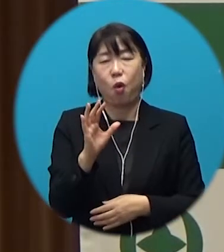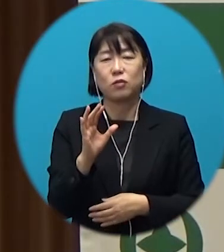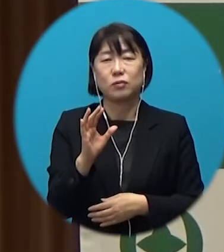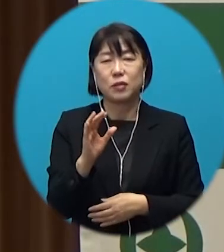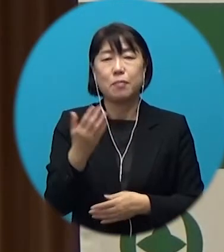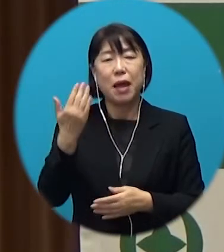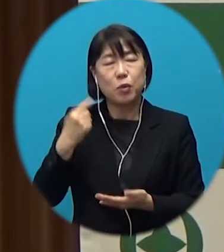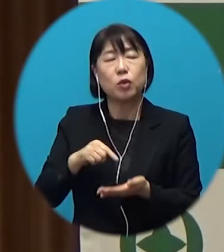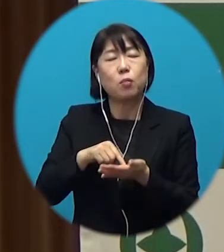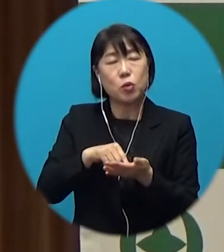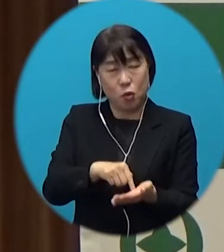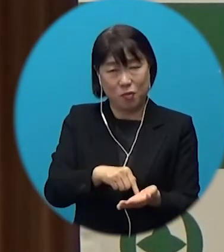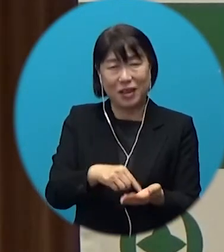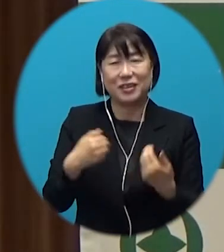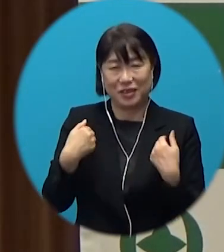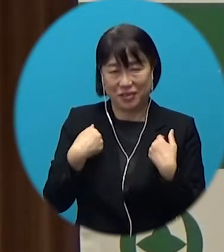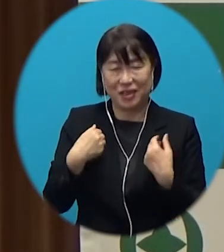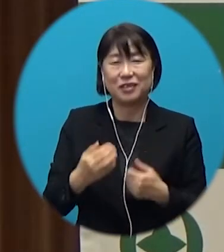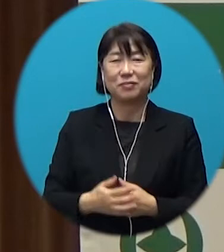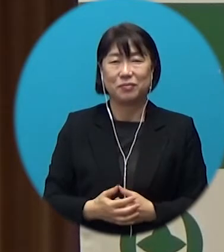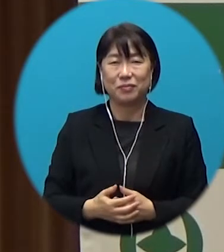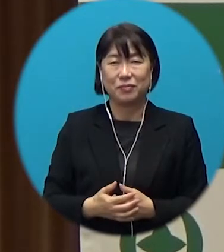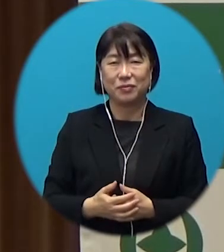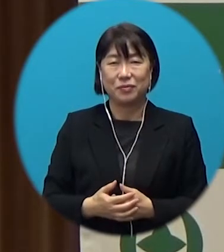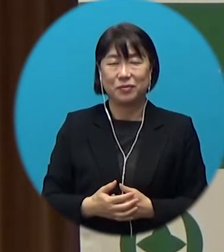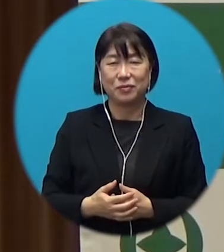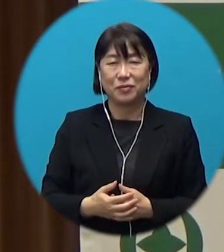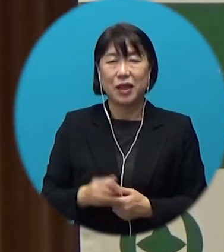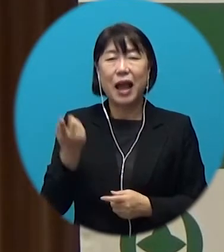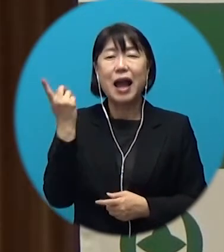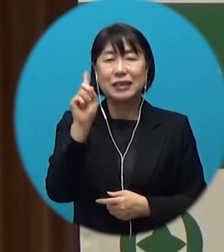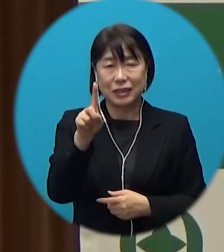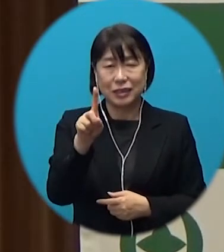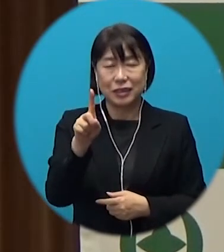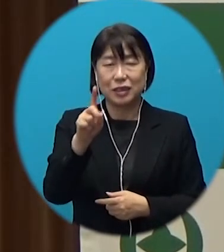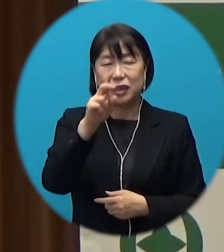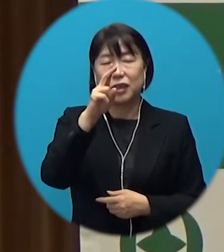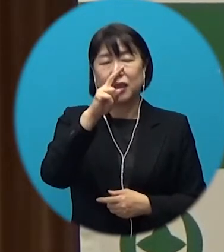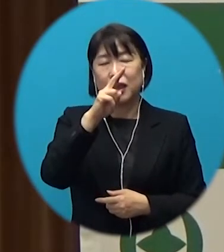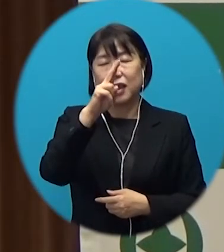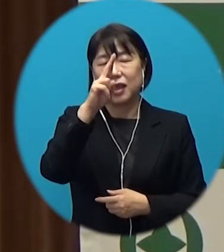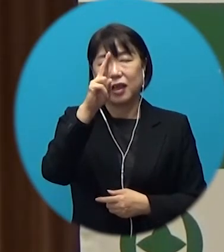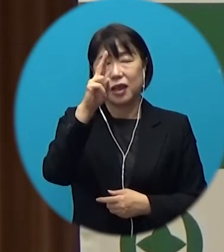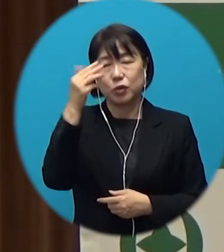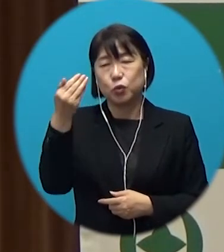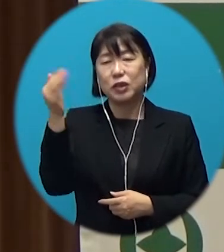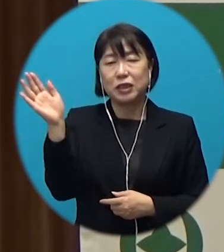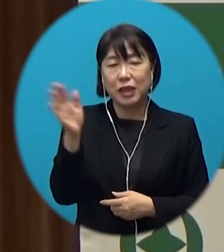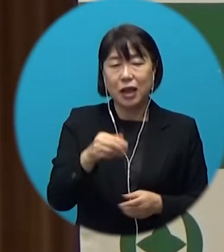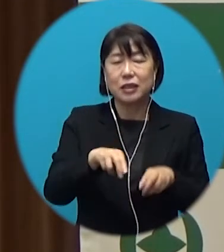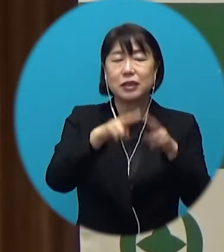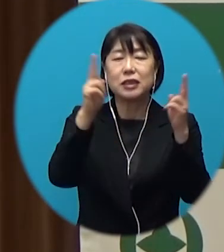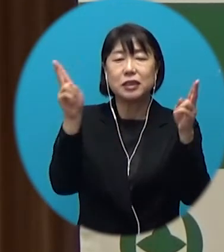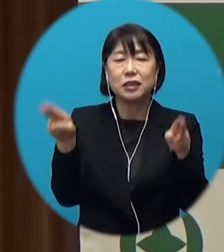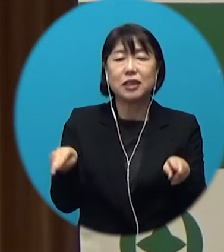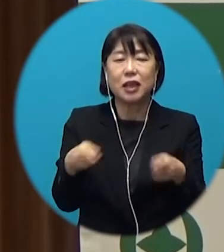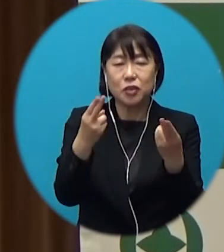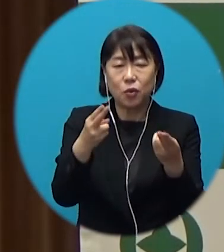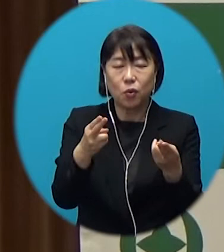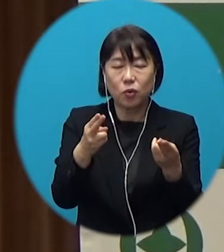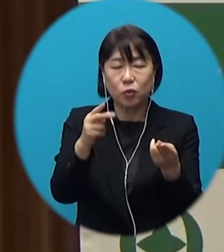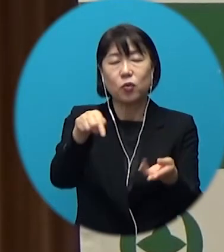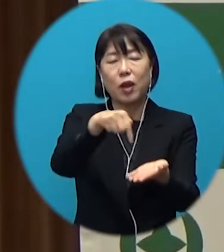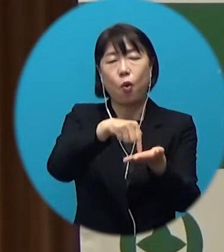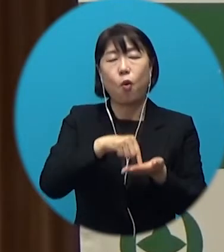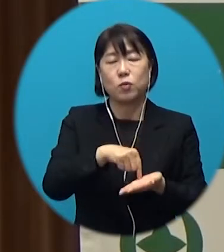込み制を取らせていただきたいと思っておりまして、明日午前9時から専用の方から申し込みできるようにい